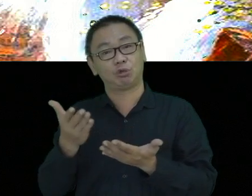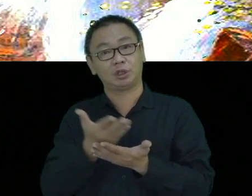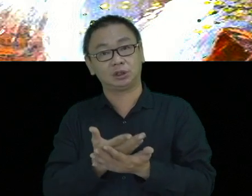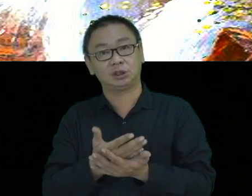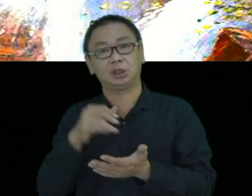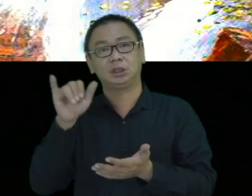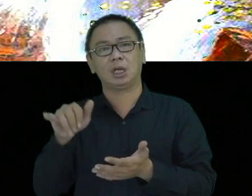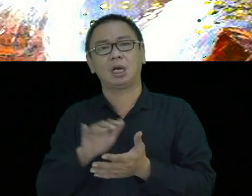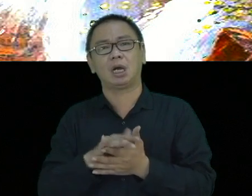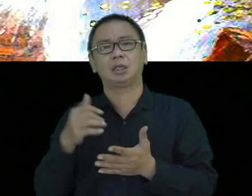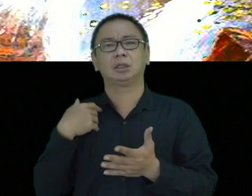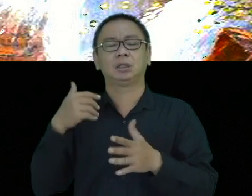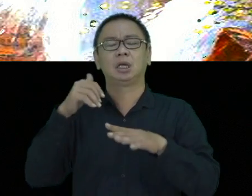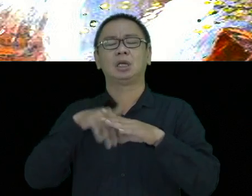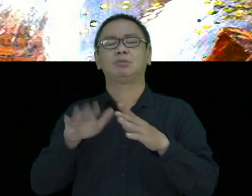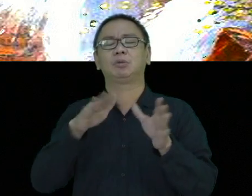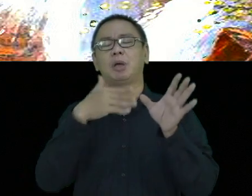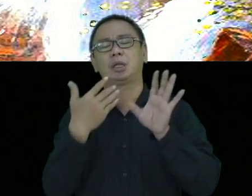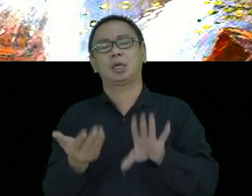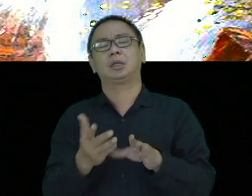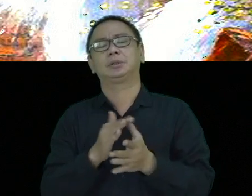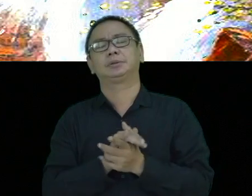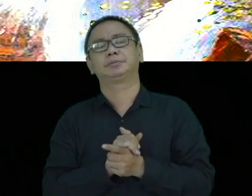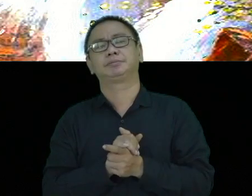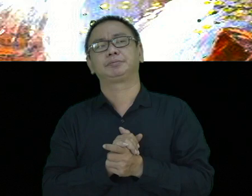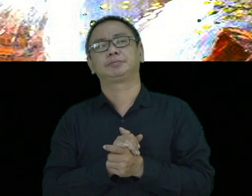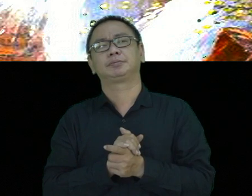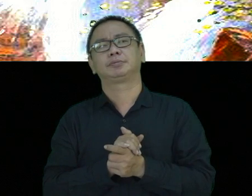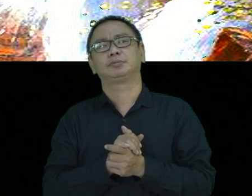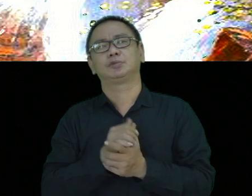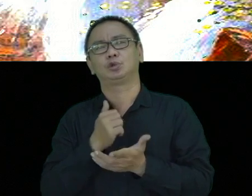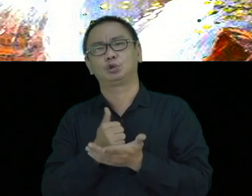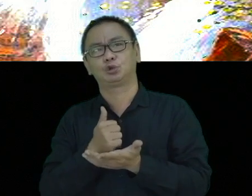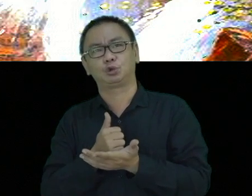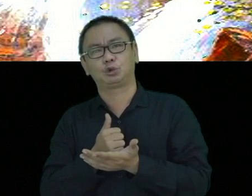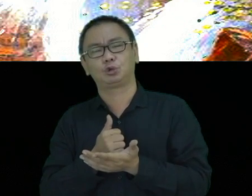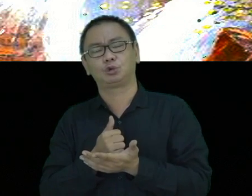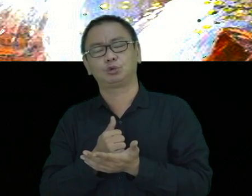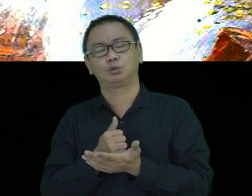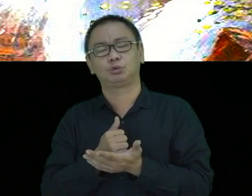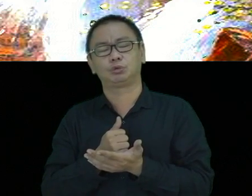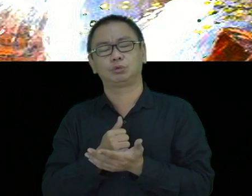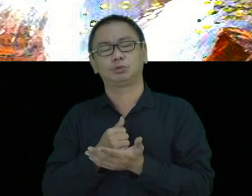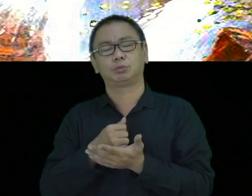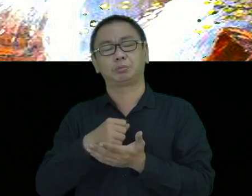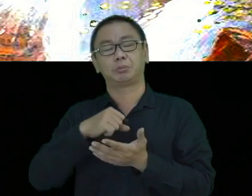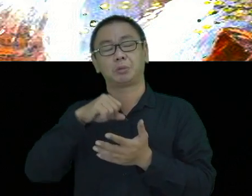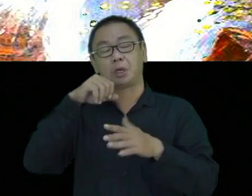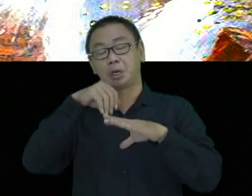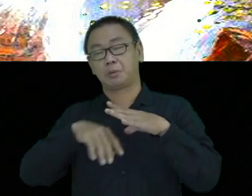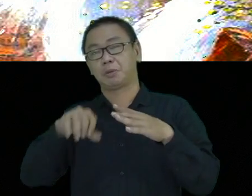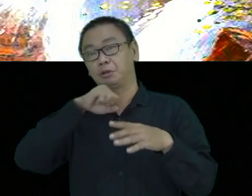yang ada di dalam kematian. Justru di dalam batu karang itu ada perlindungan yang kuat. Hanya di